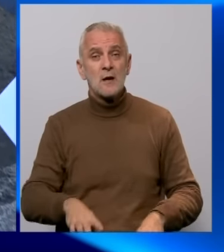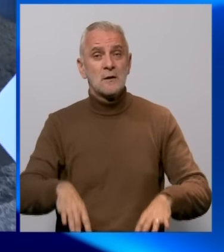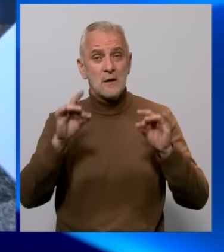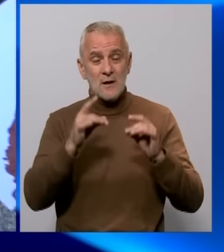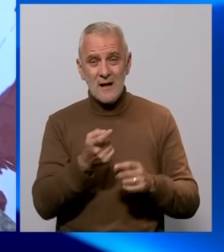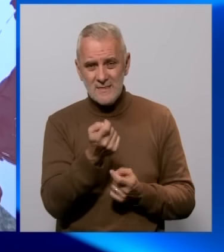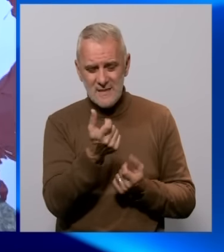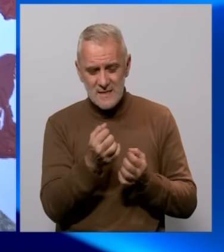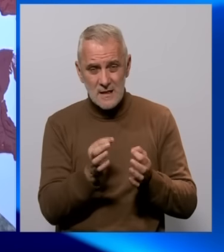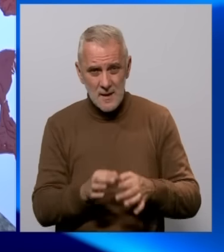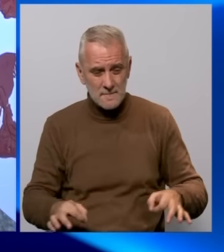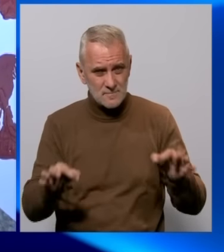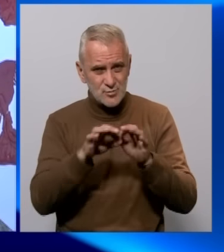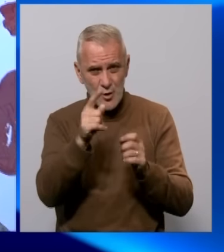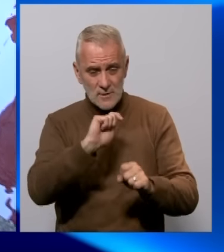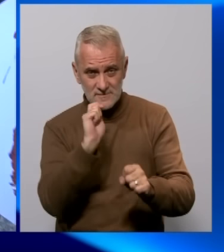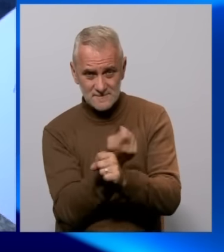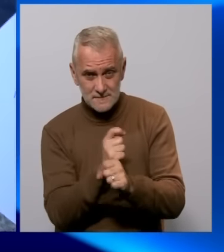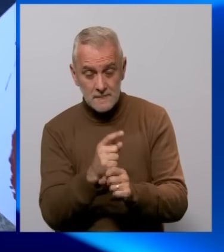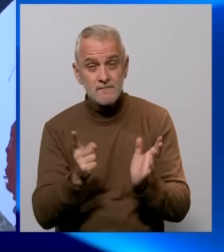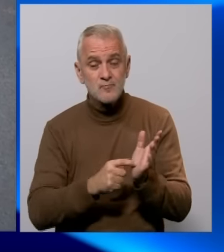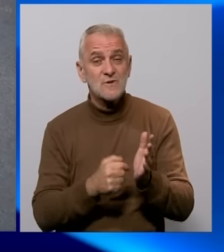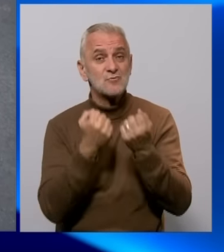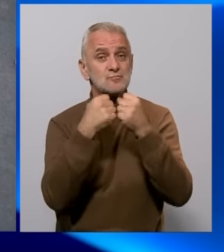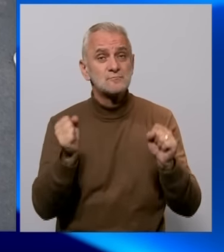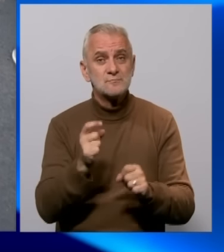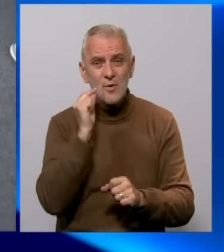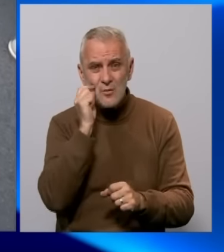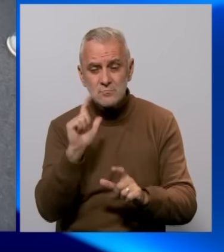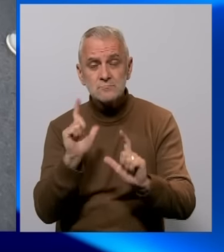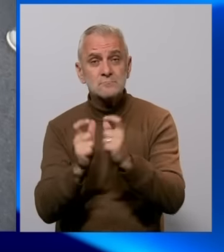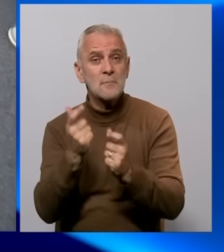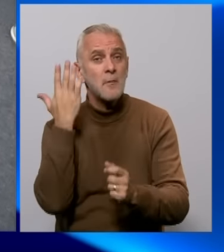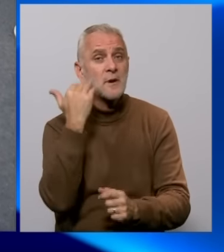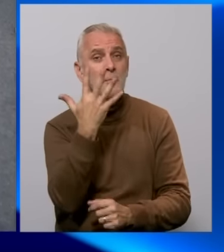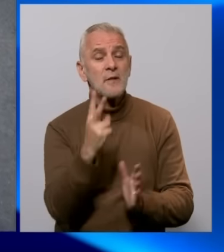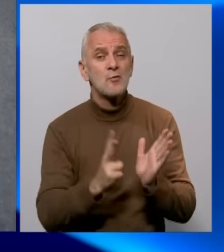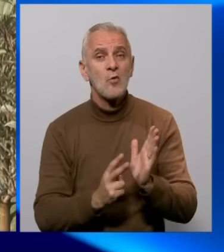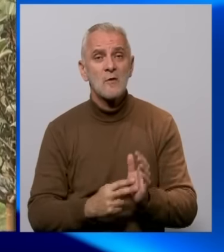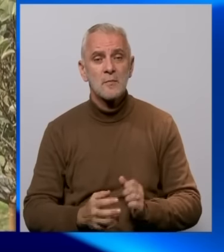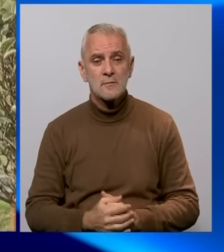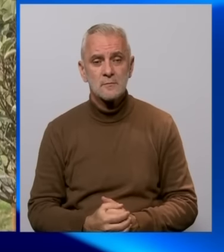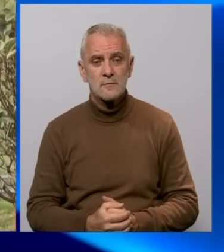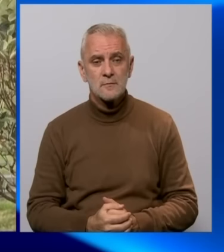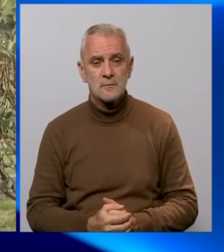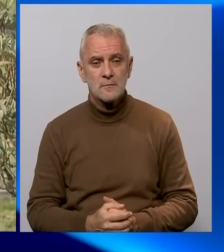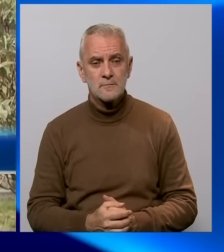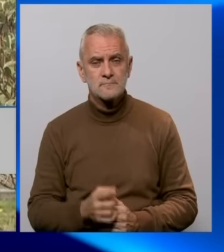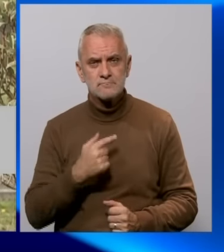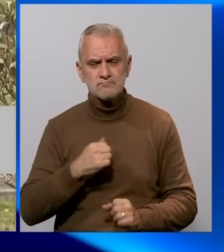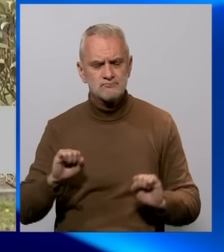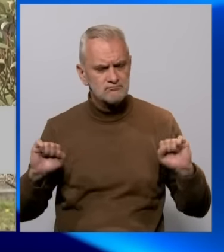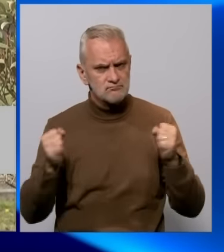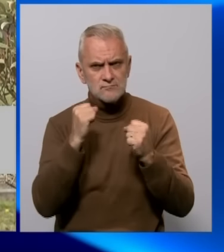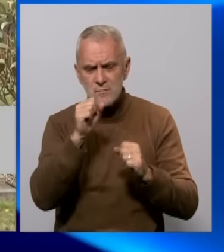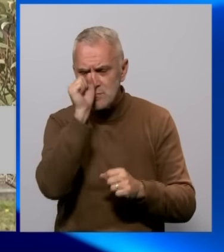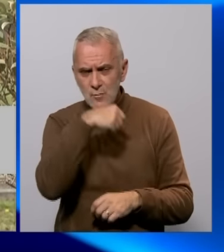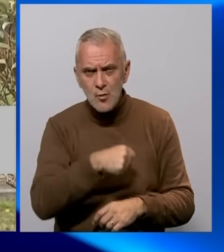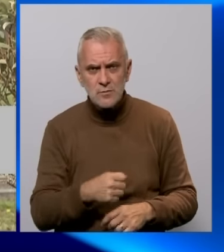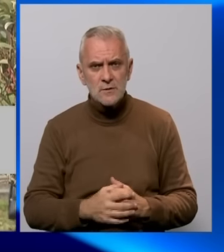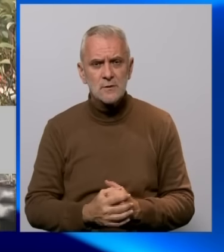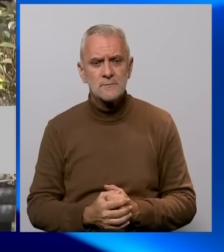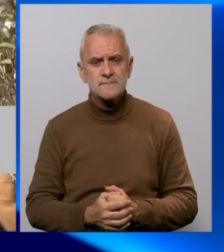projekta rekonstrukcije, traže i oslobađanje građana koji su u pritvoru od 5. novembra. Besni smo, ogorčeni,